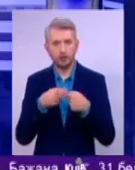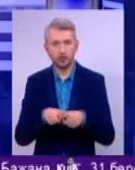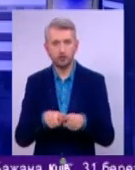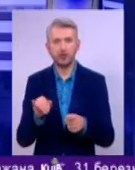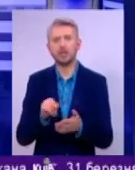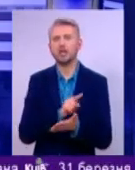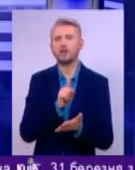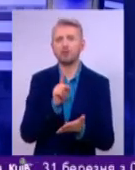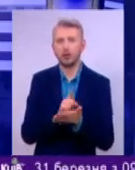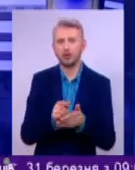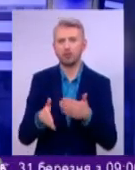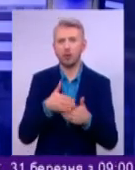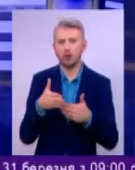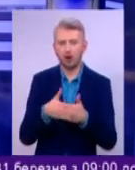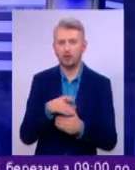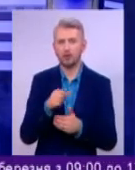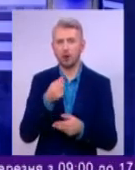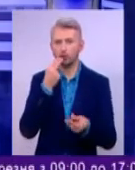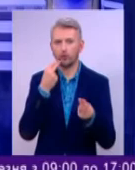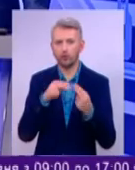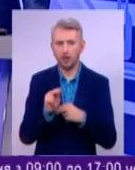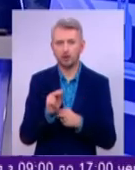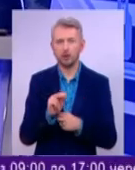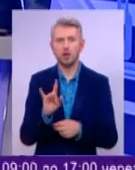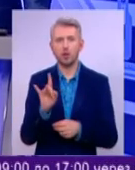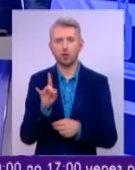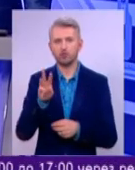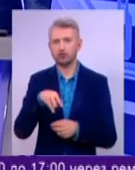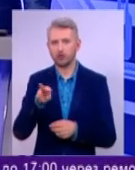І невідворотність покарання та удосконалені